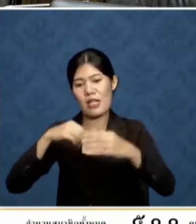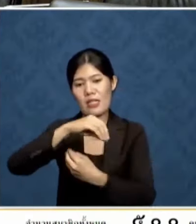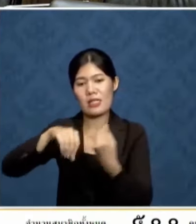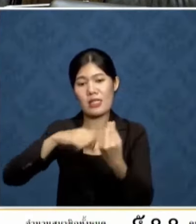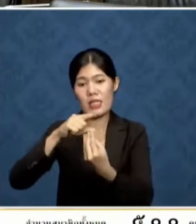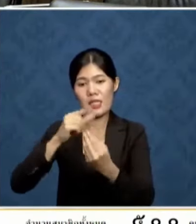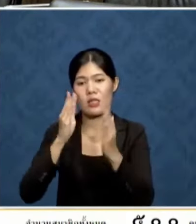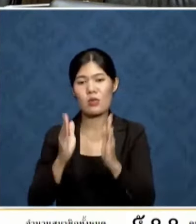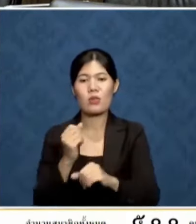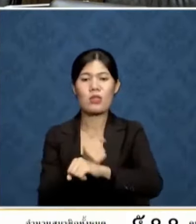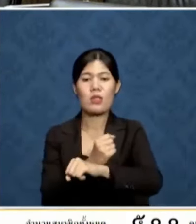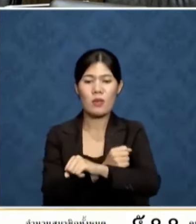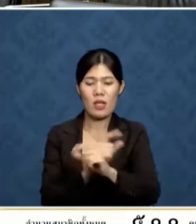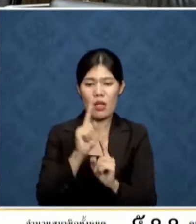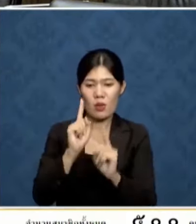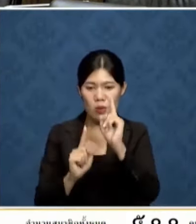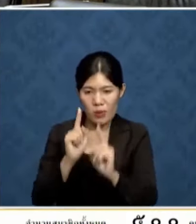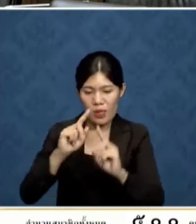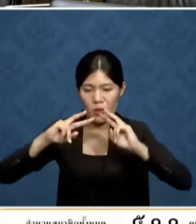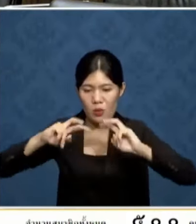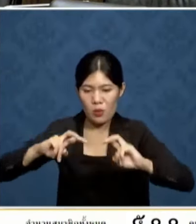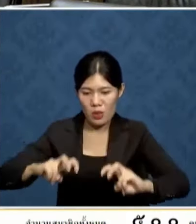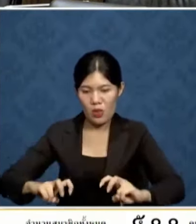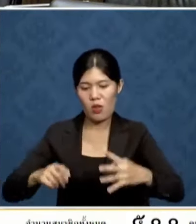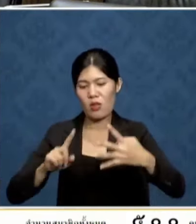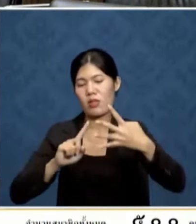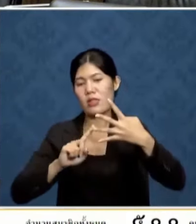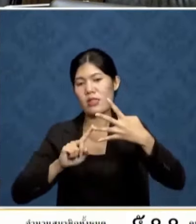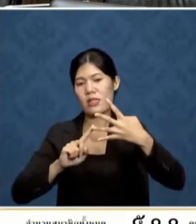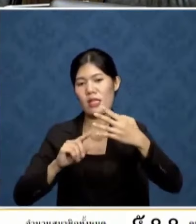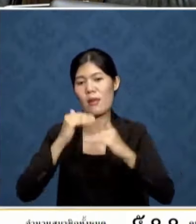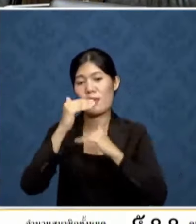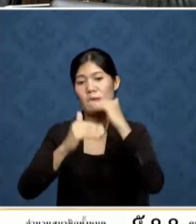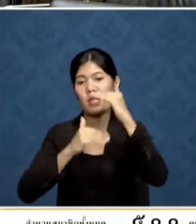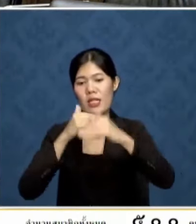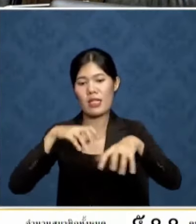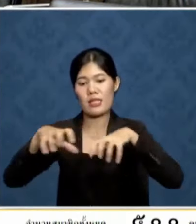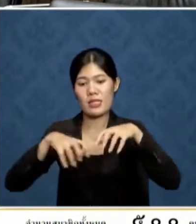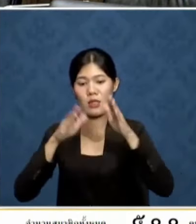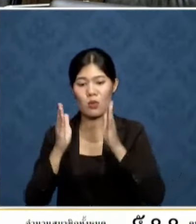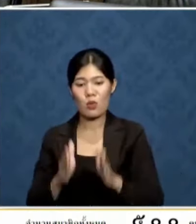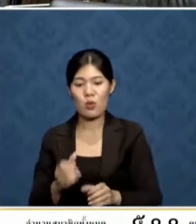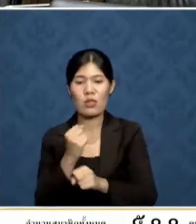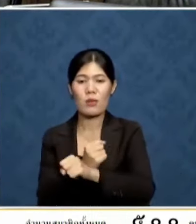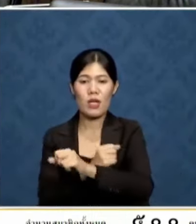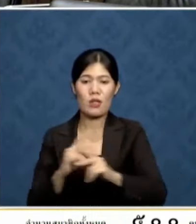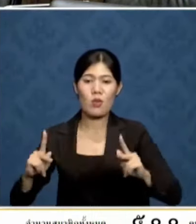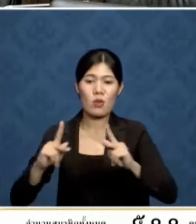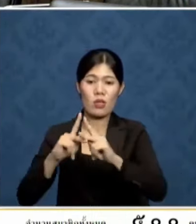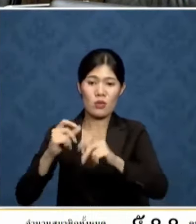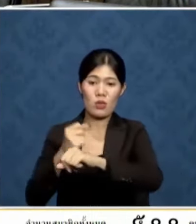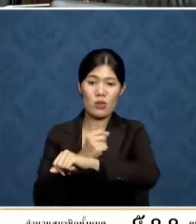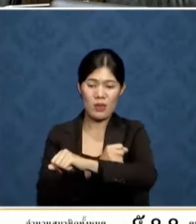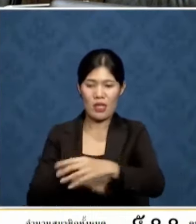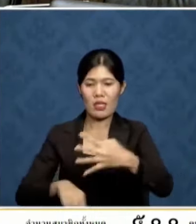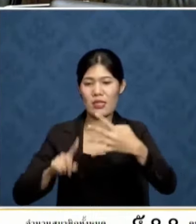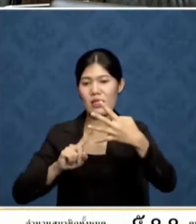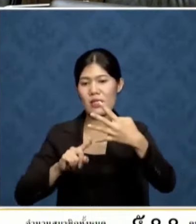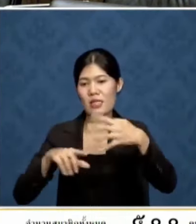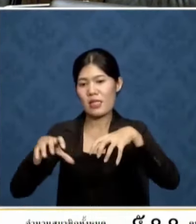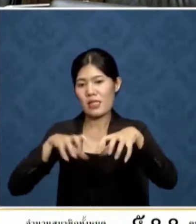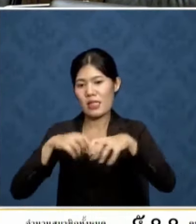แรงงานเพื่อการวิเคราะห์และพยากรณ์ภาวะแรงงาน 3ครับโครงการพัฒนาระบบบริหารจัดการทรัพยากรบุคคลกระทรวงแรงงานและ 4ครับโครงการจัดทำ